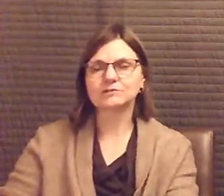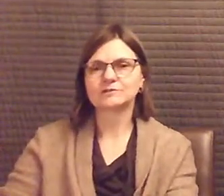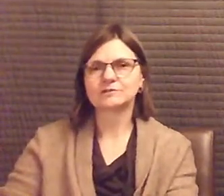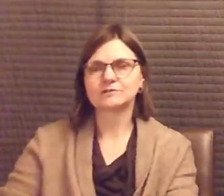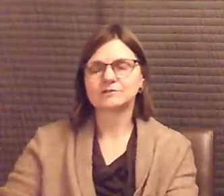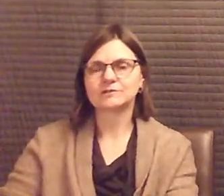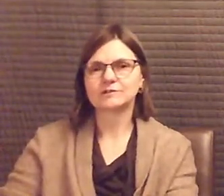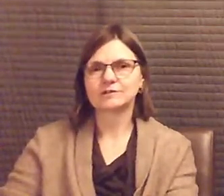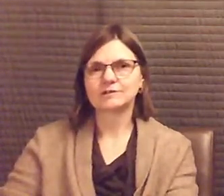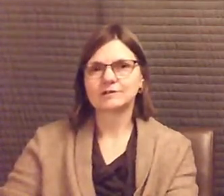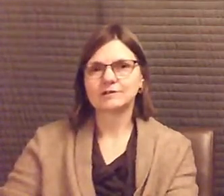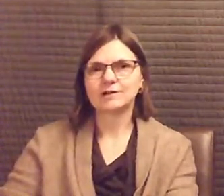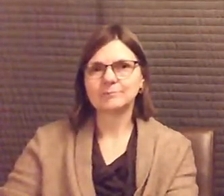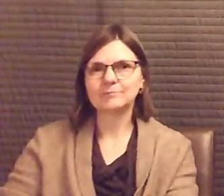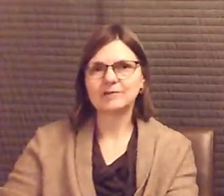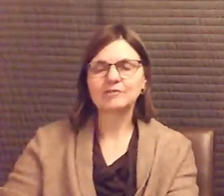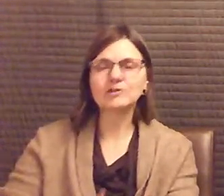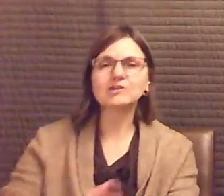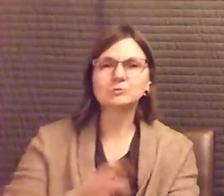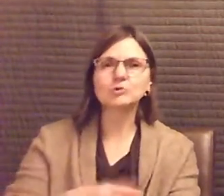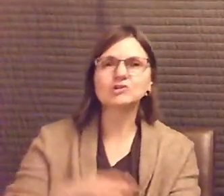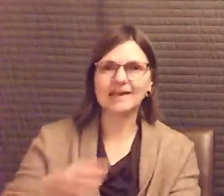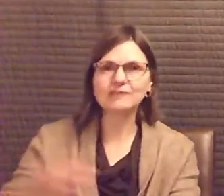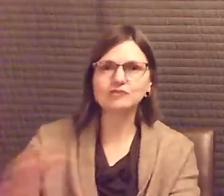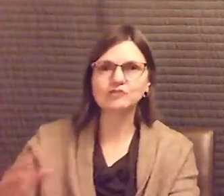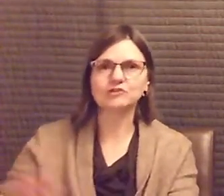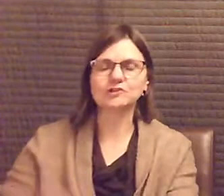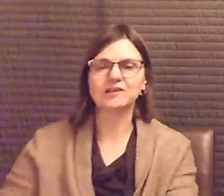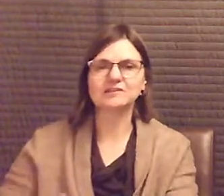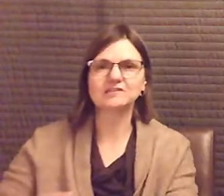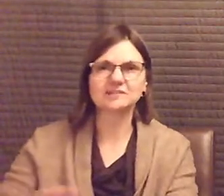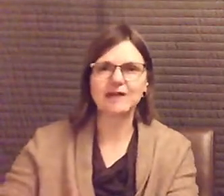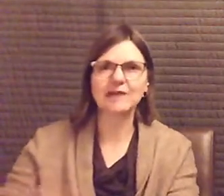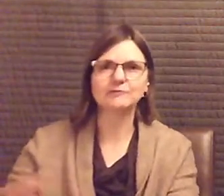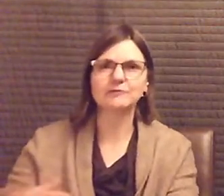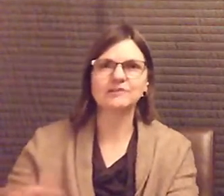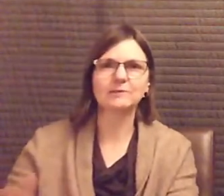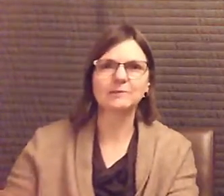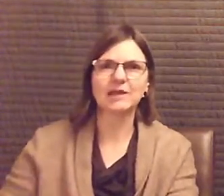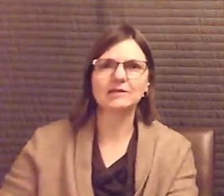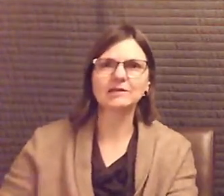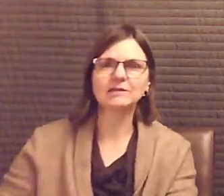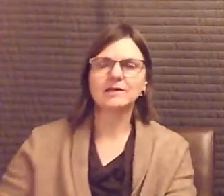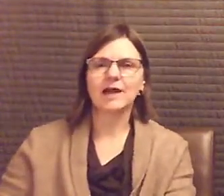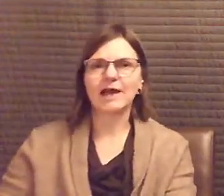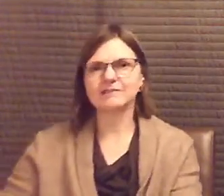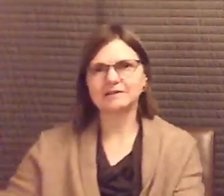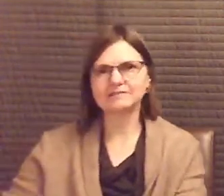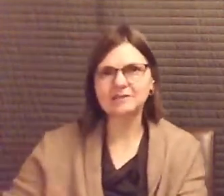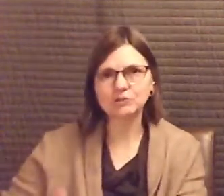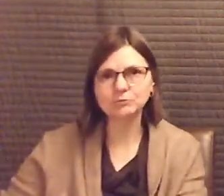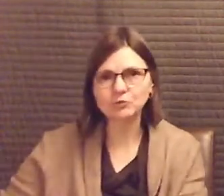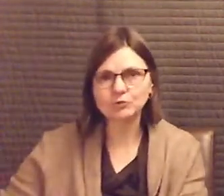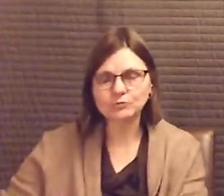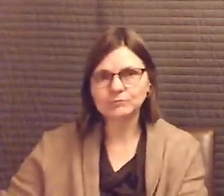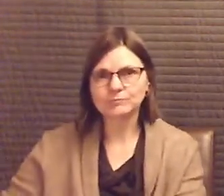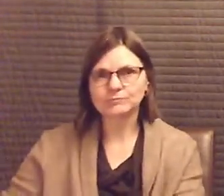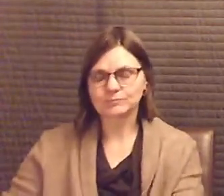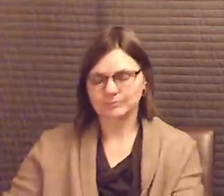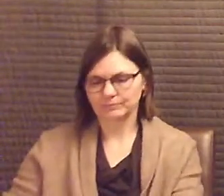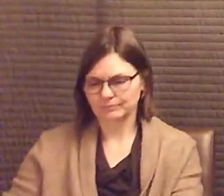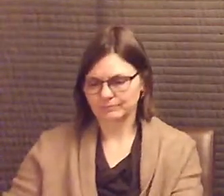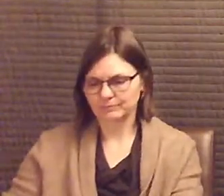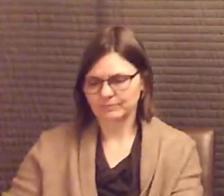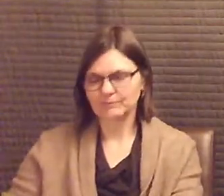de hier bloot er zijn berijder in is bloed is en ze dus hebreeën hij zegt she wrote to